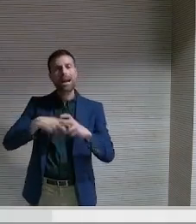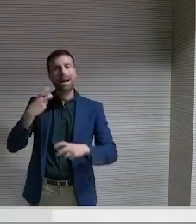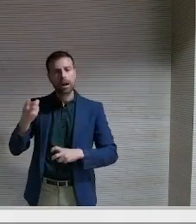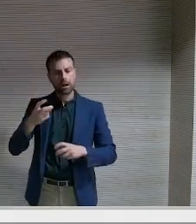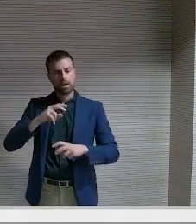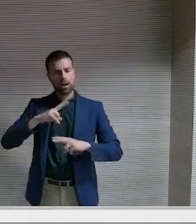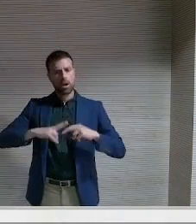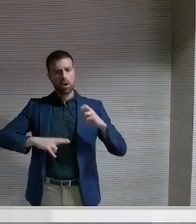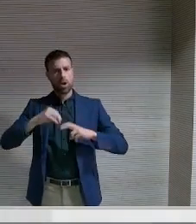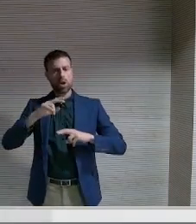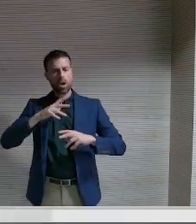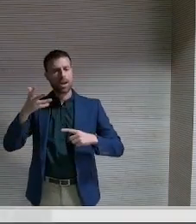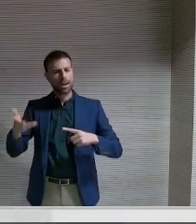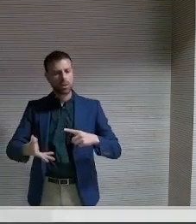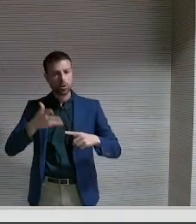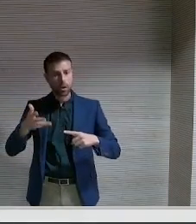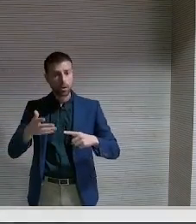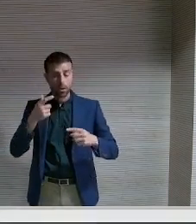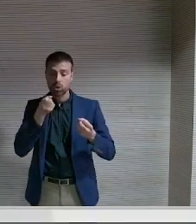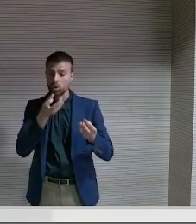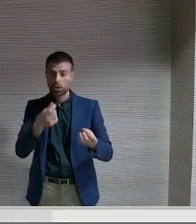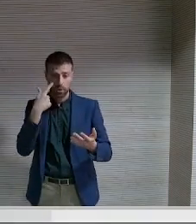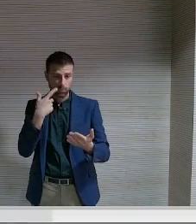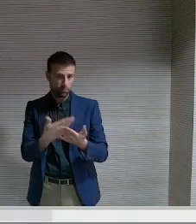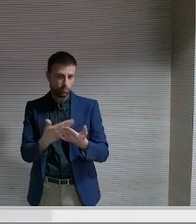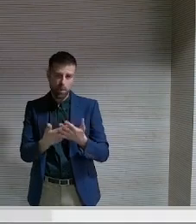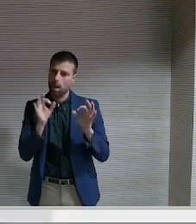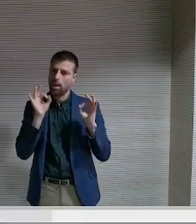del nostre punt de vista, ens reforcen.